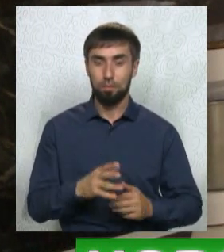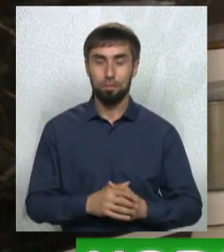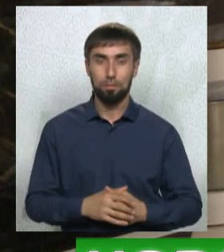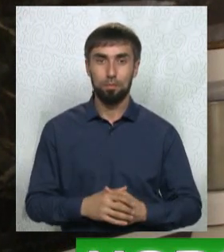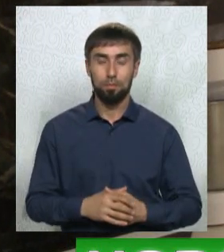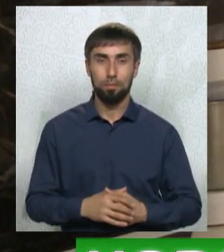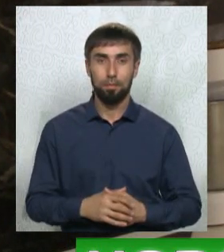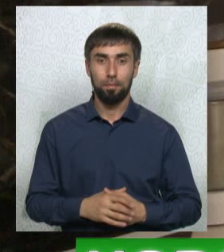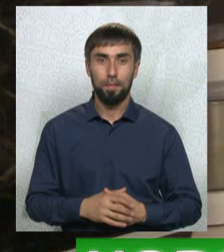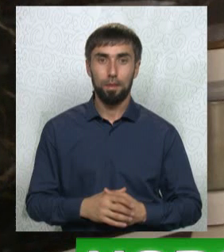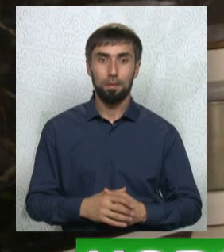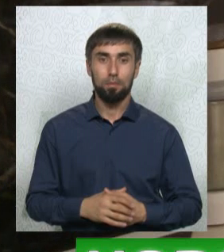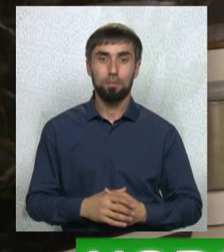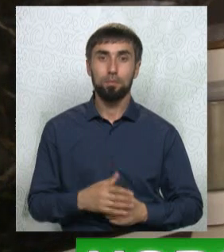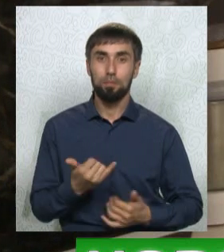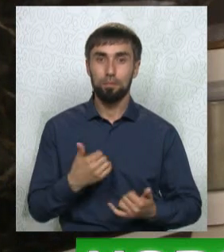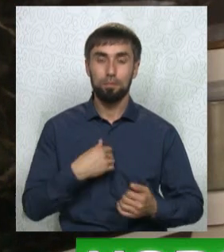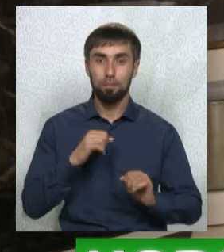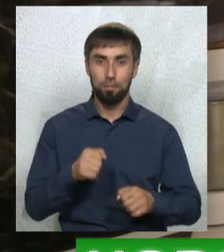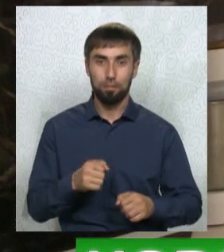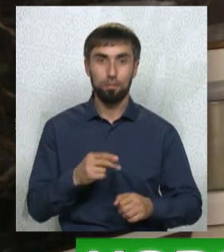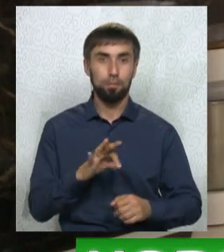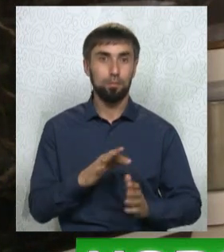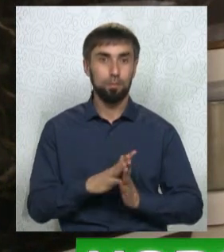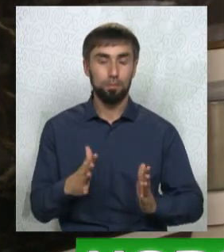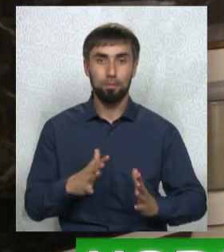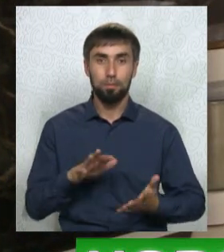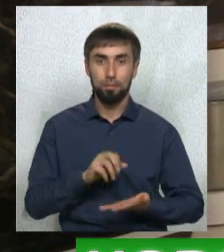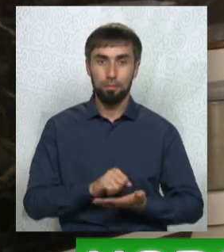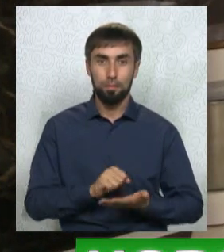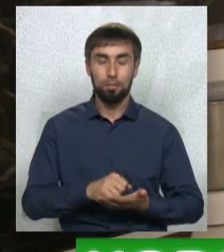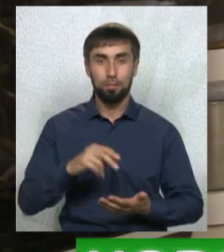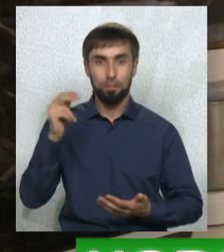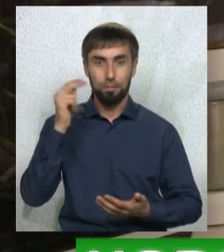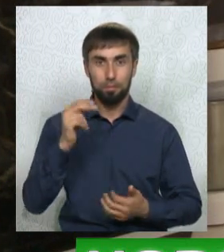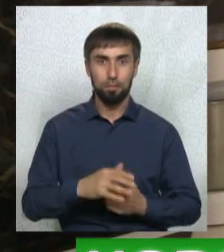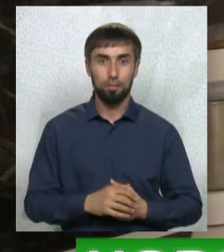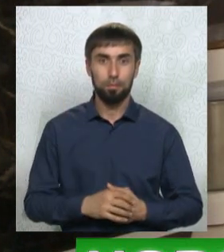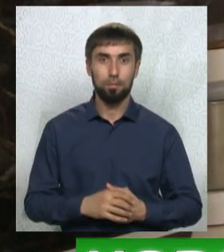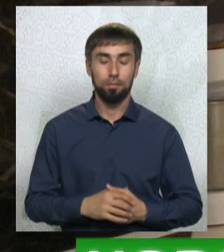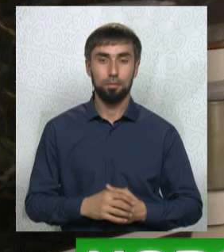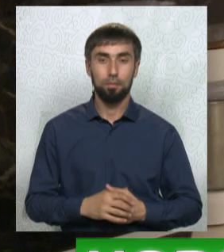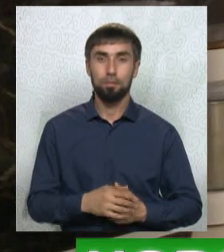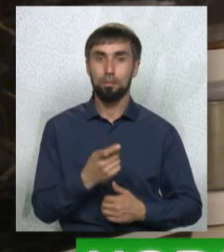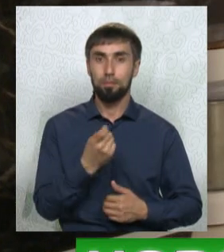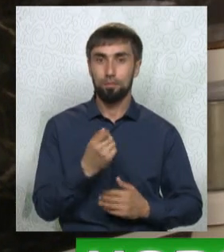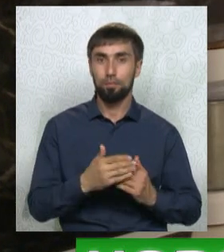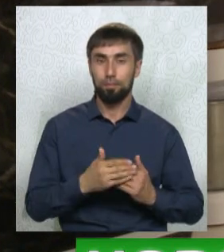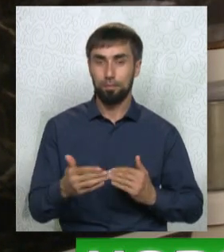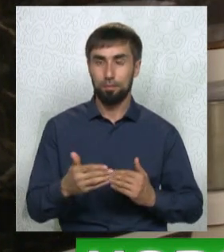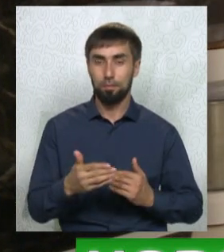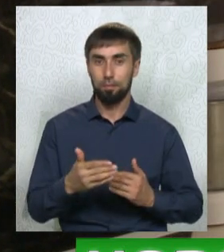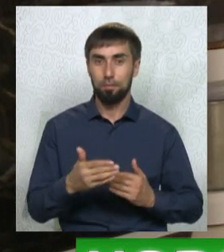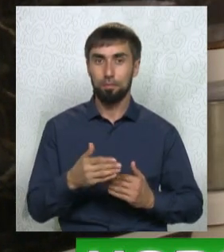мы можем побольше заниматься. Уроки у нас на данный момент чуть длиннее.